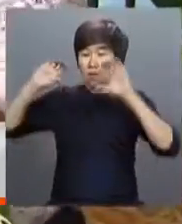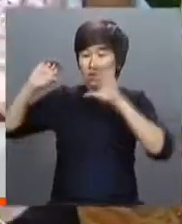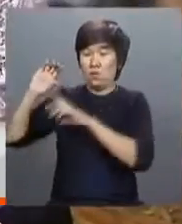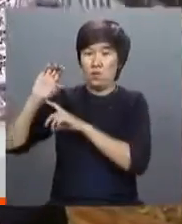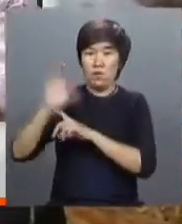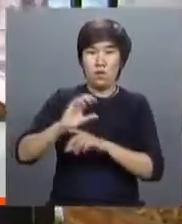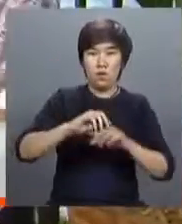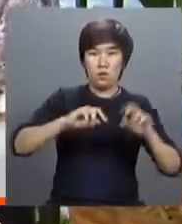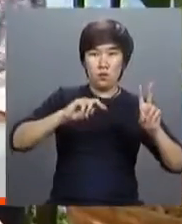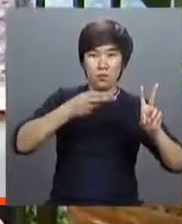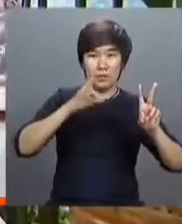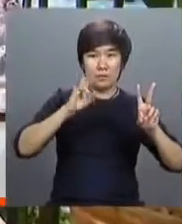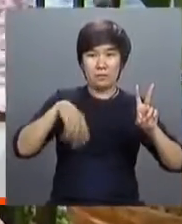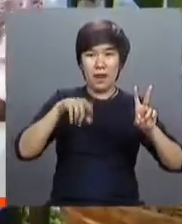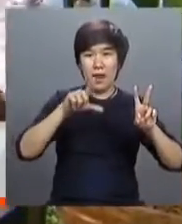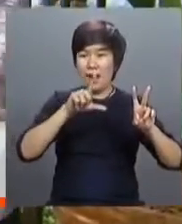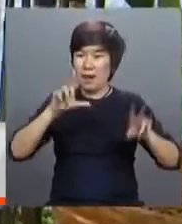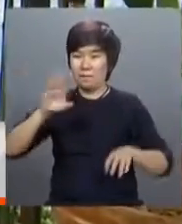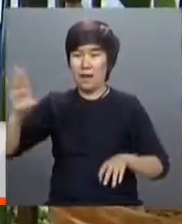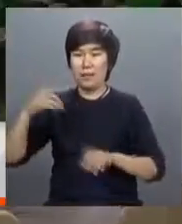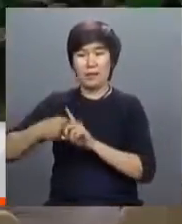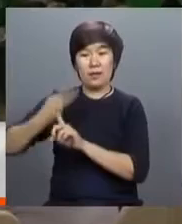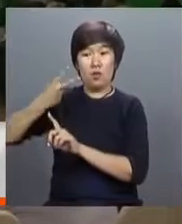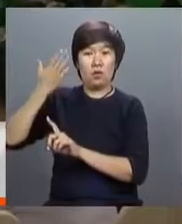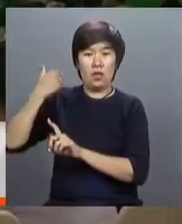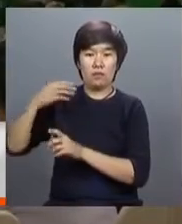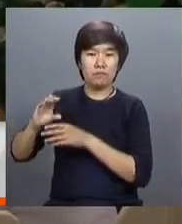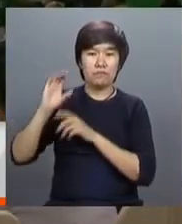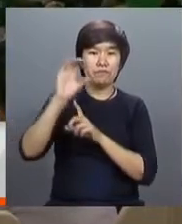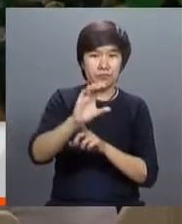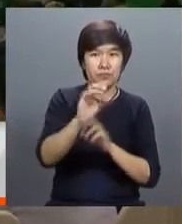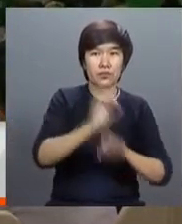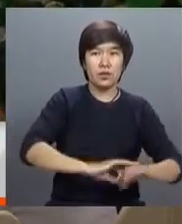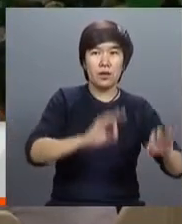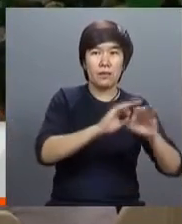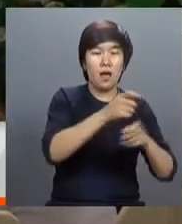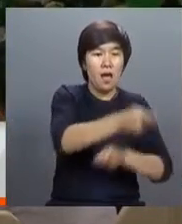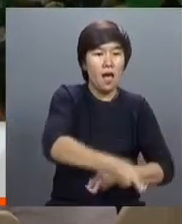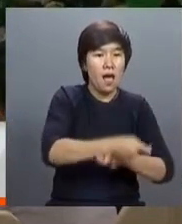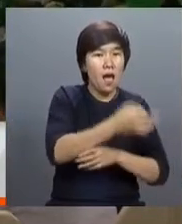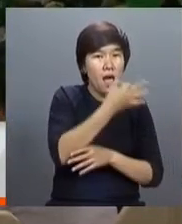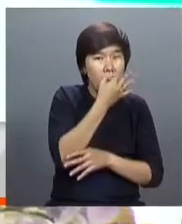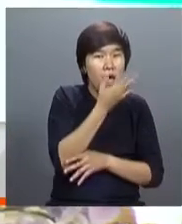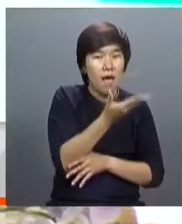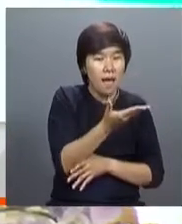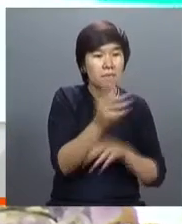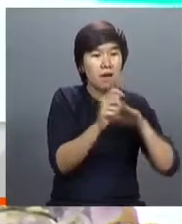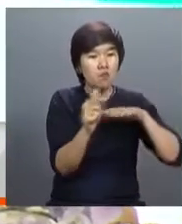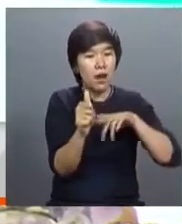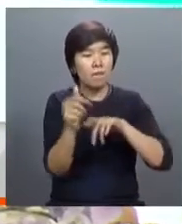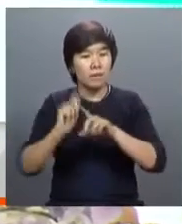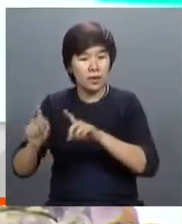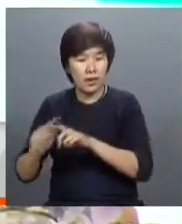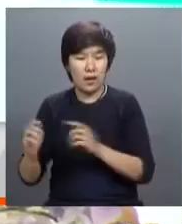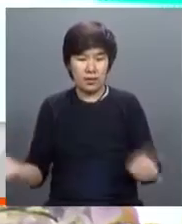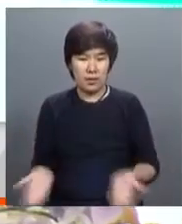ล้านบาทเมื่อ 2เดือนก่อนนะครับเพื่อสร้างผู้นำเกษตรกรในท้องถิ่นเป็นสมาร์ท Farmerสนับสนุนการปรับโครงสร้างภาค